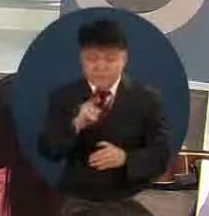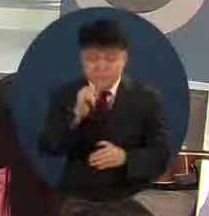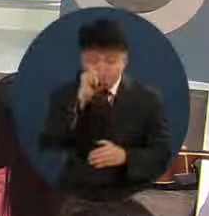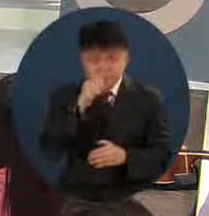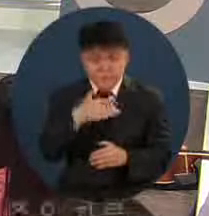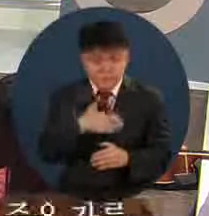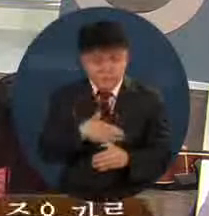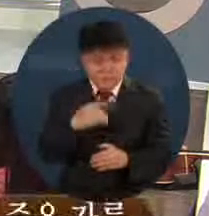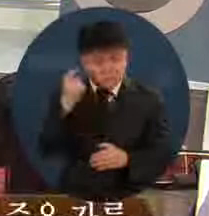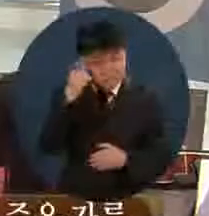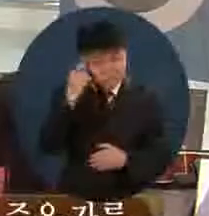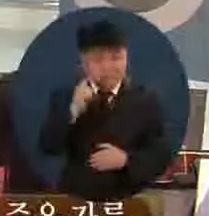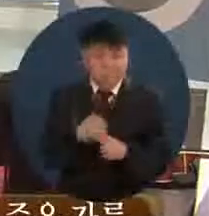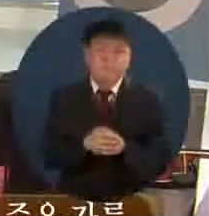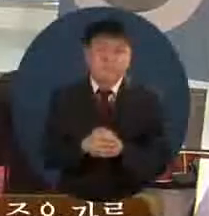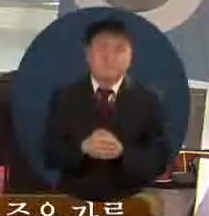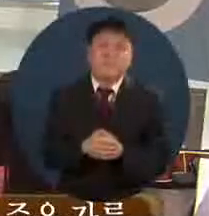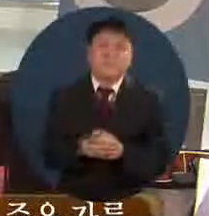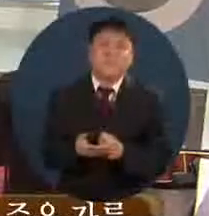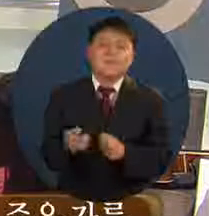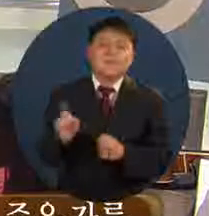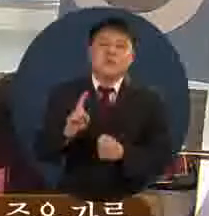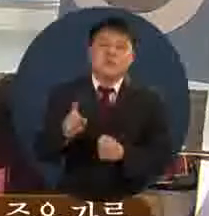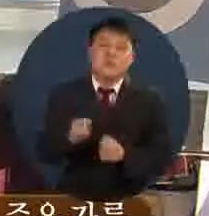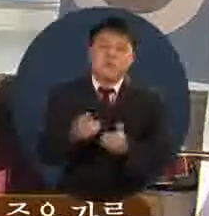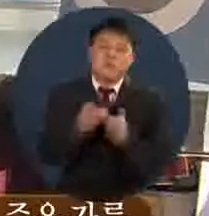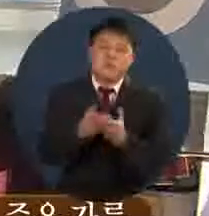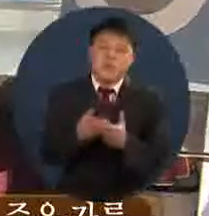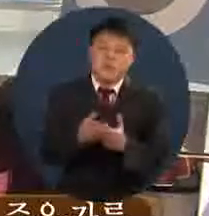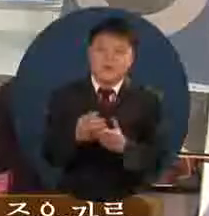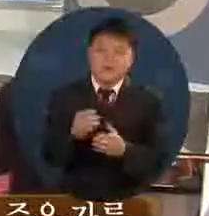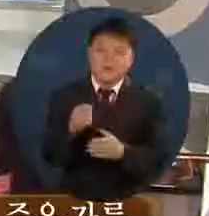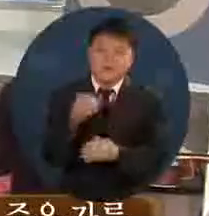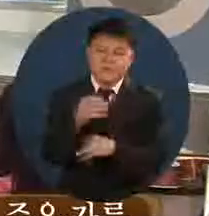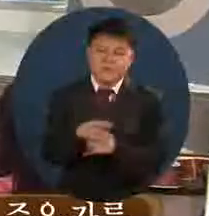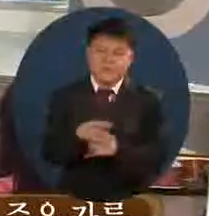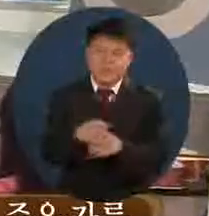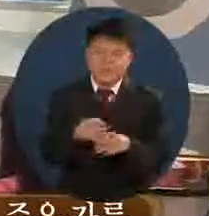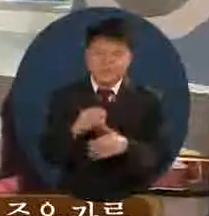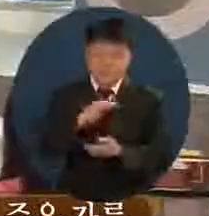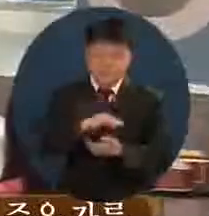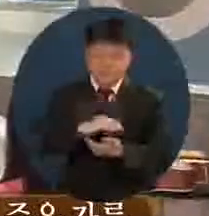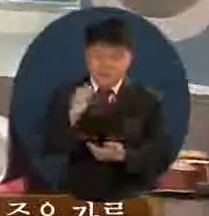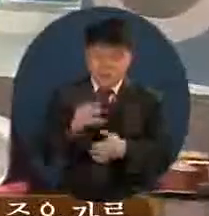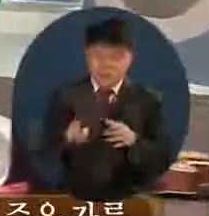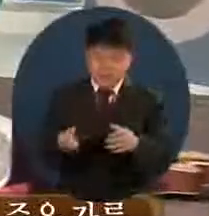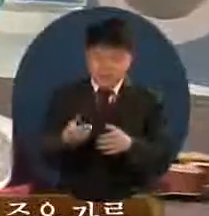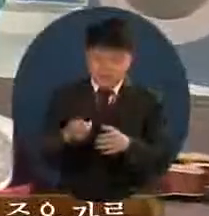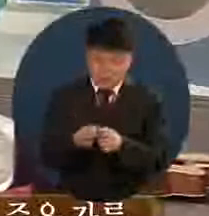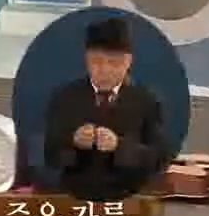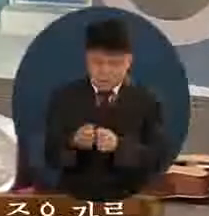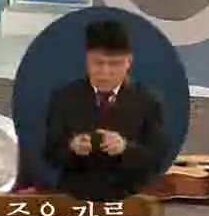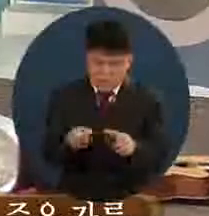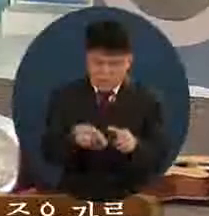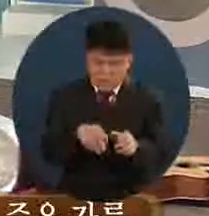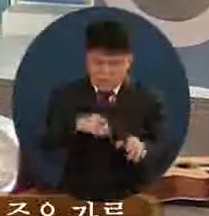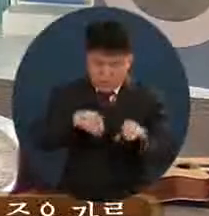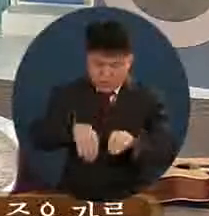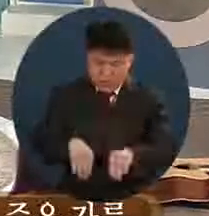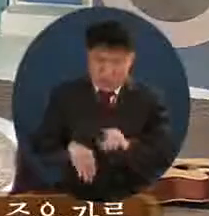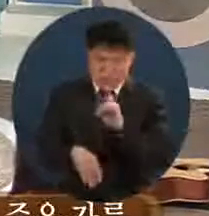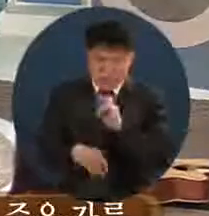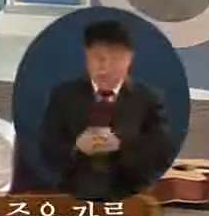건너간다고 생각하기 때문에 그 뱃삭을 사람 그 관에 넣어주는 풍습이 있습니다. 바로 그 서양